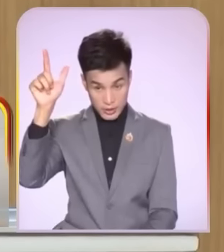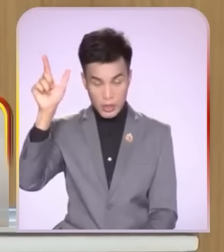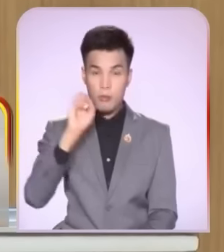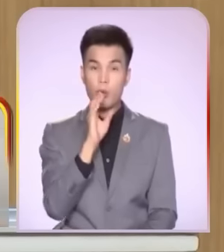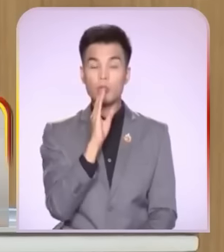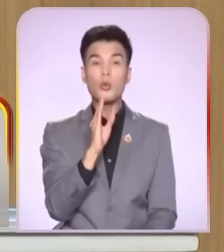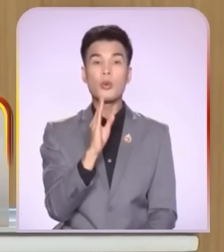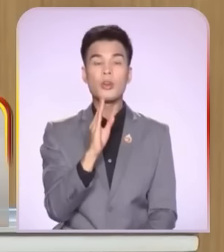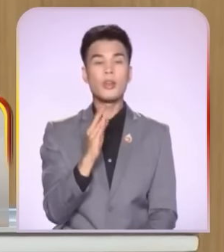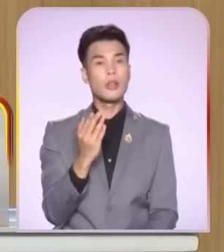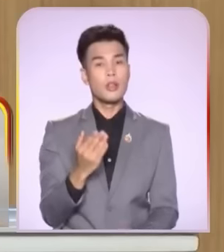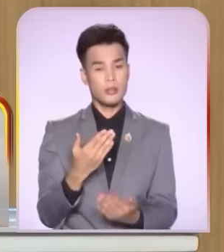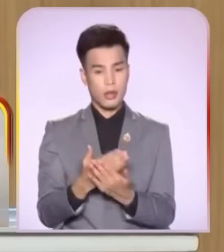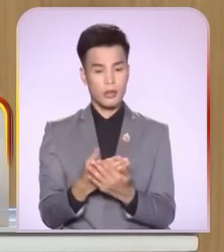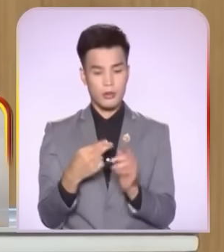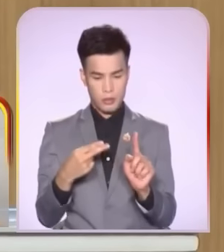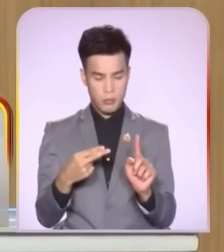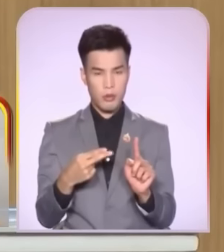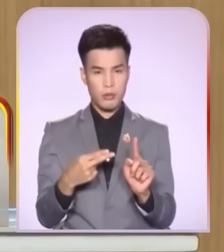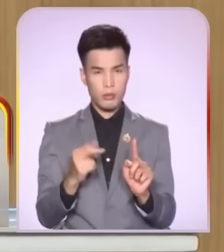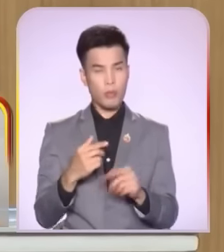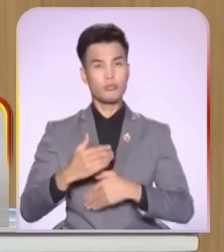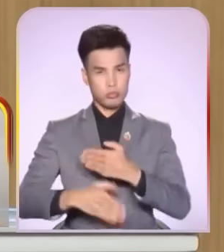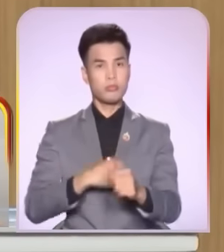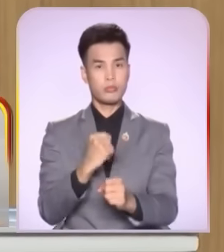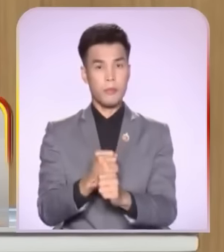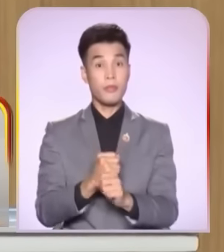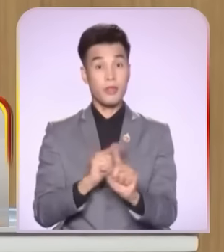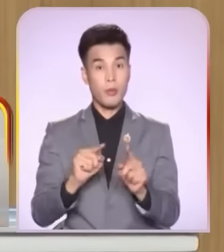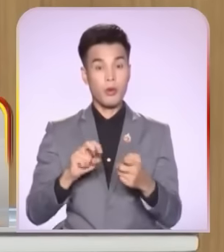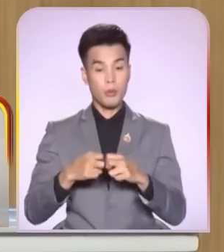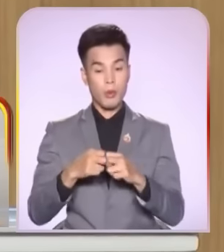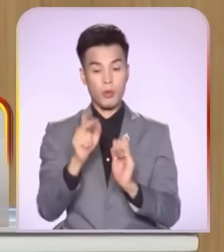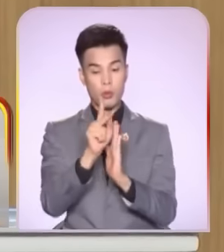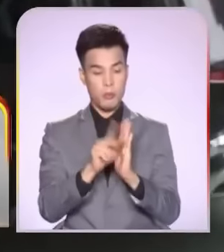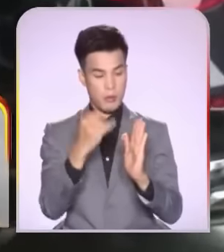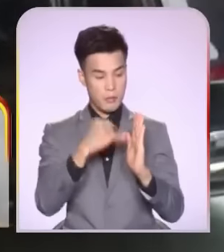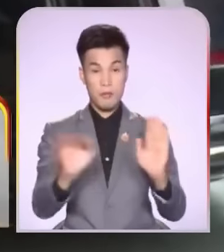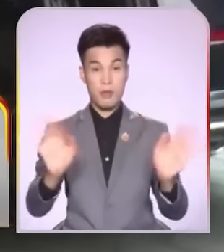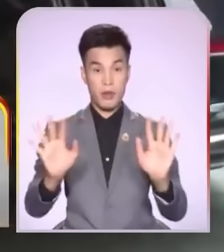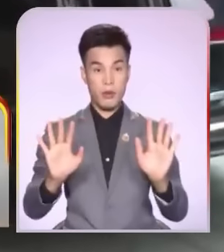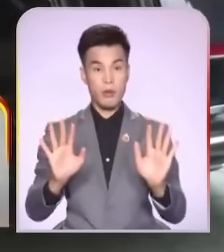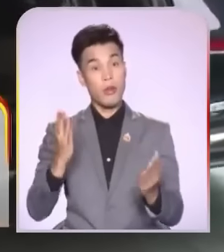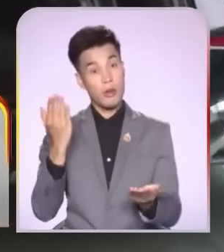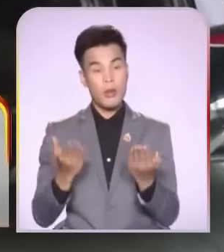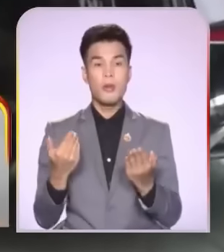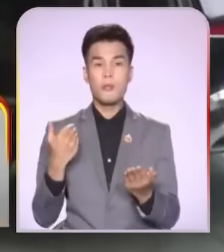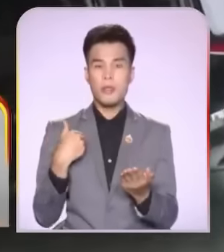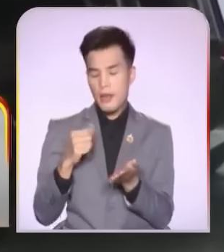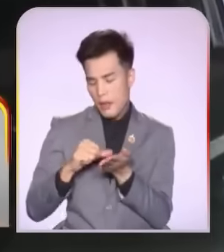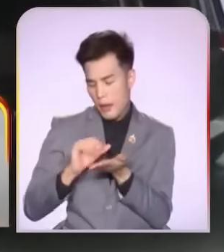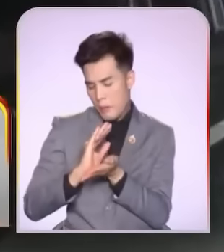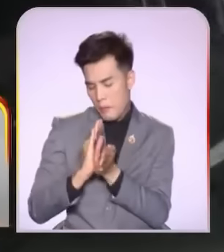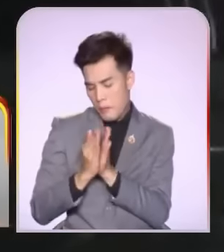ายืนยันเองเลยยังไงดิจิทัลวอลเล็ตก็จะต้องเดินหน้าต่อแต่ต้องไม่ขัดกับกฎหมายแล้วก็อาจจะต้องมีการปรับ